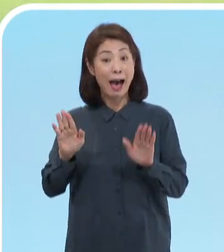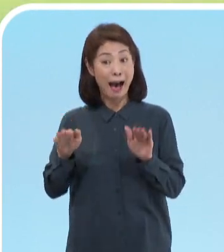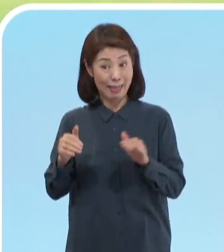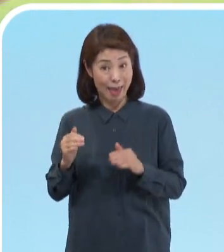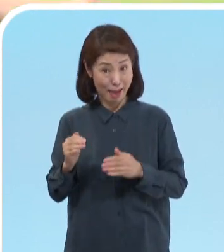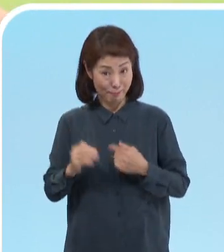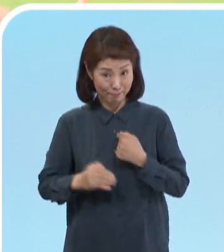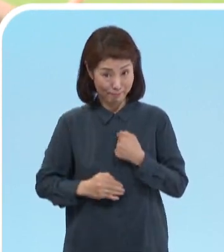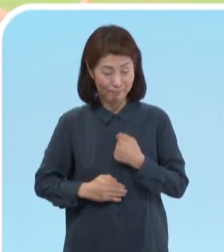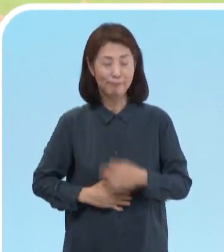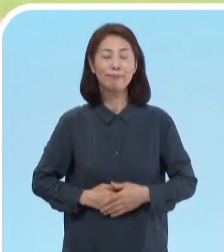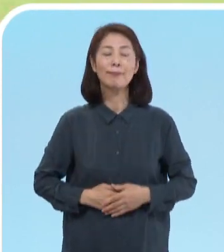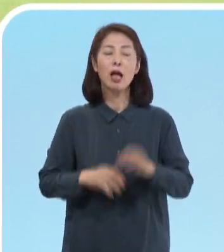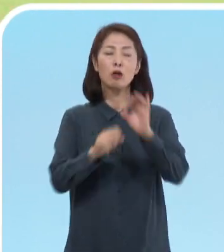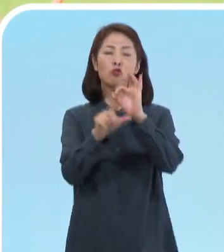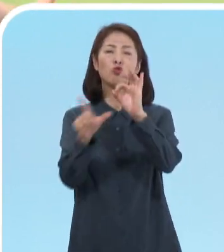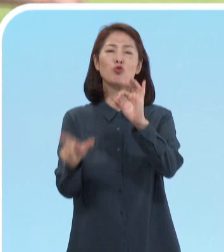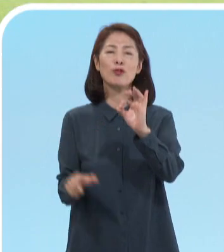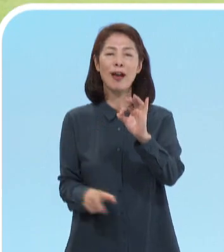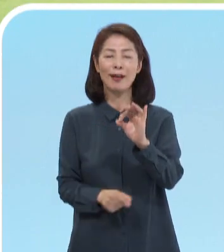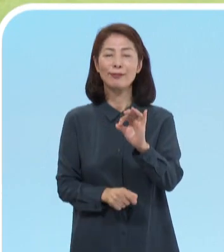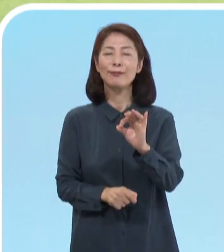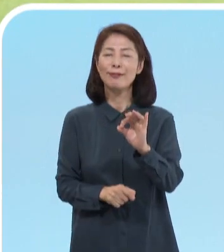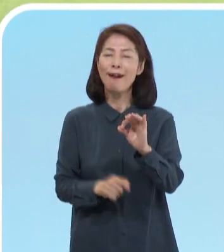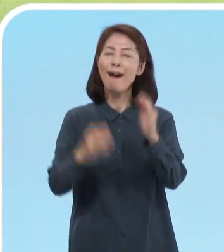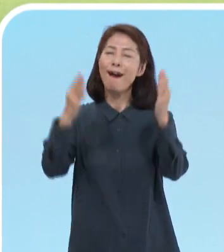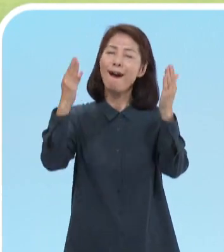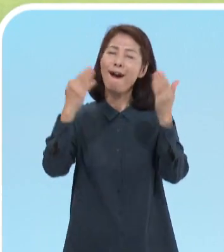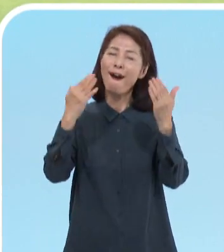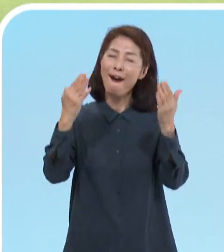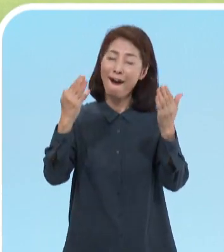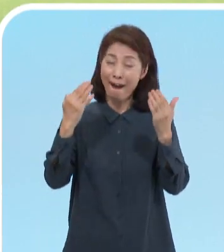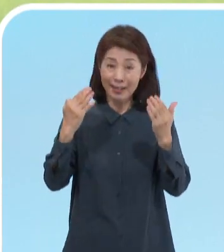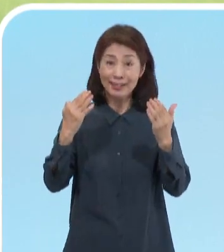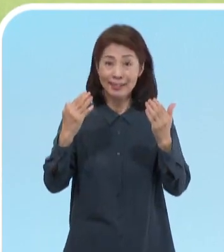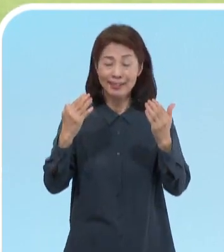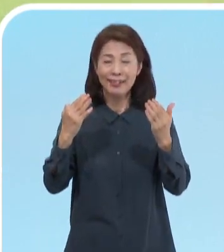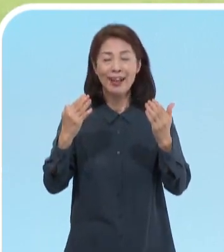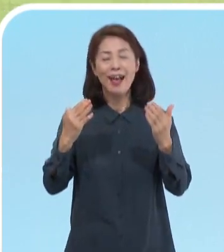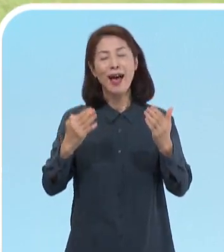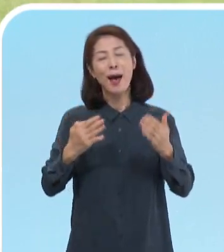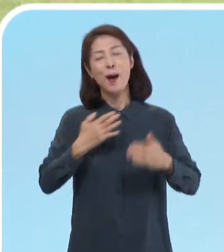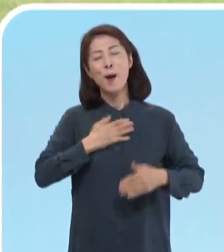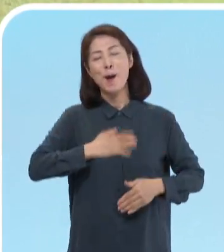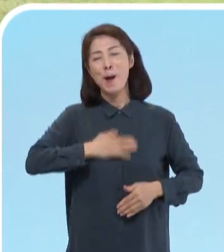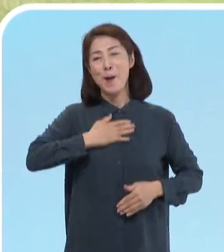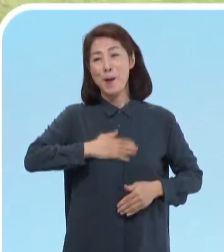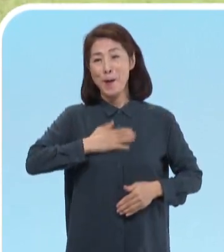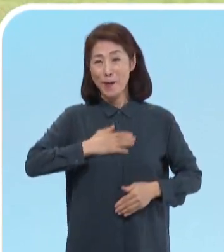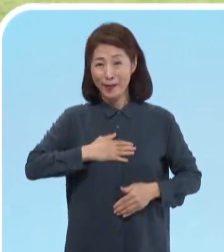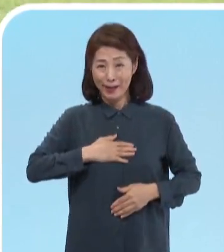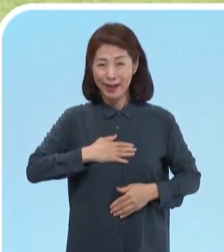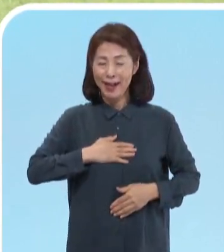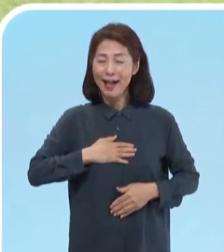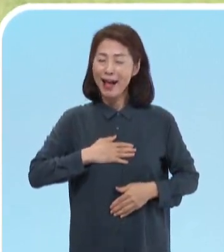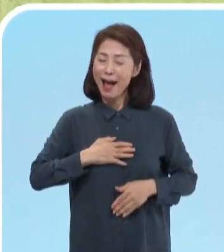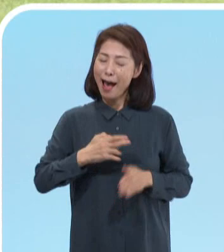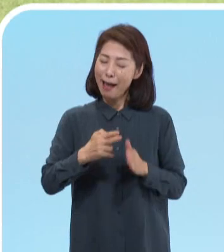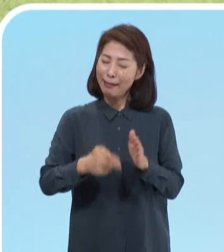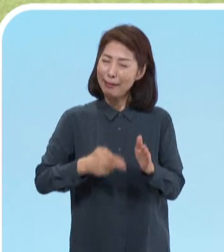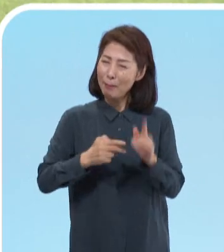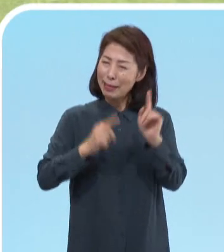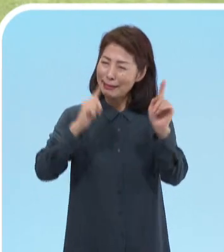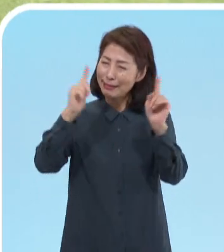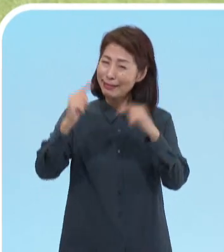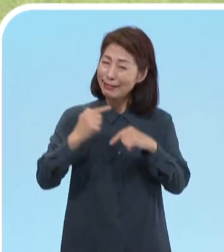。10月に入り、すっかり秋になりましたね。こんな気持ちのいい日は旅